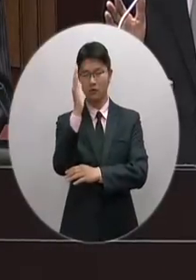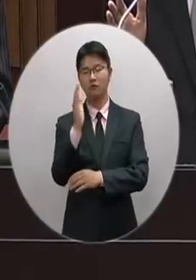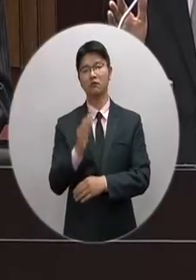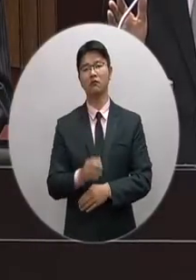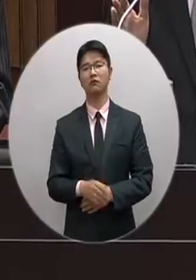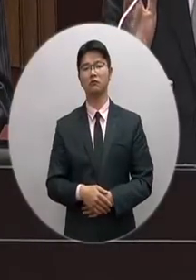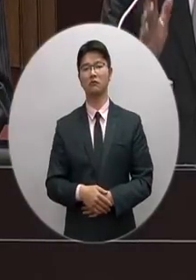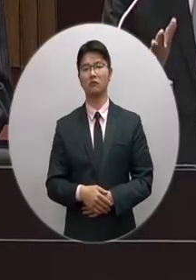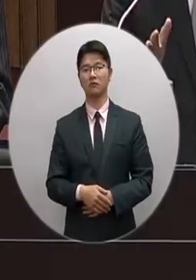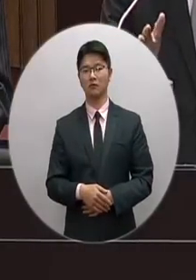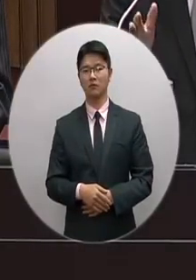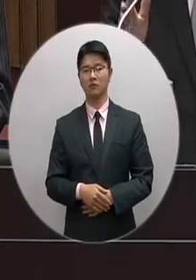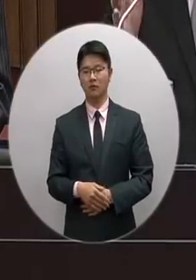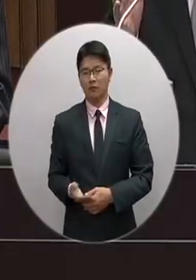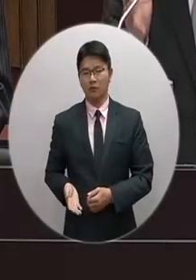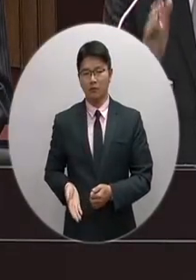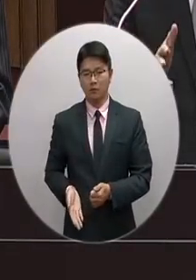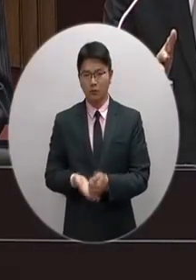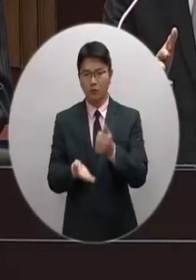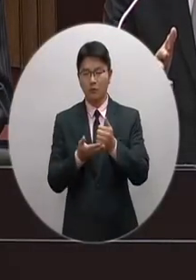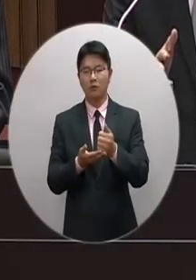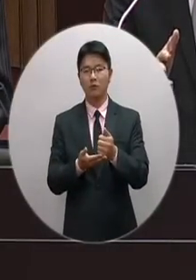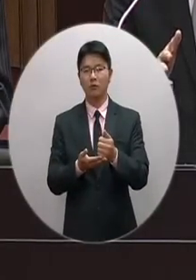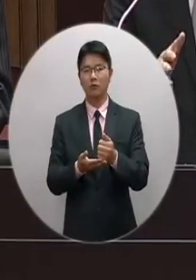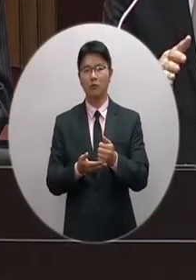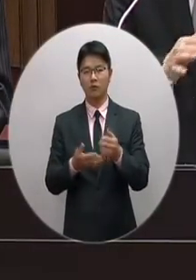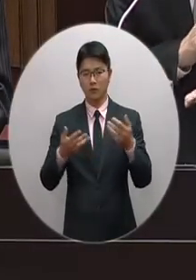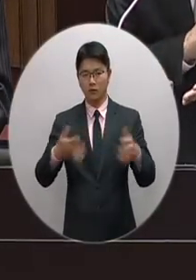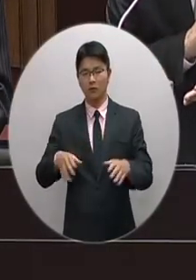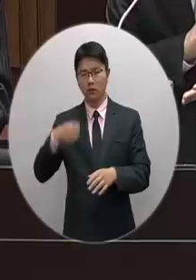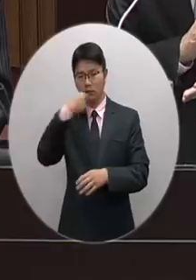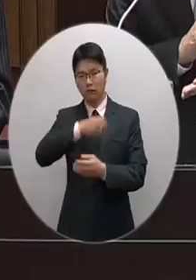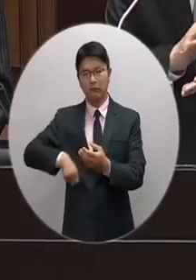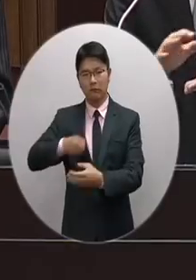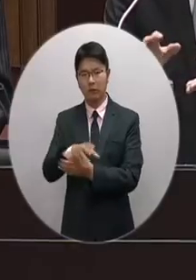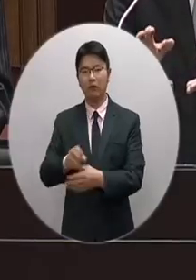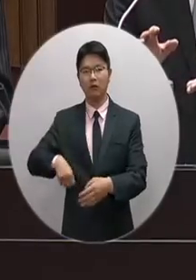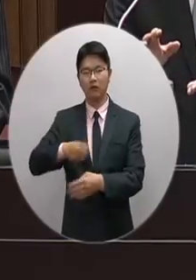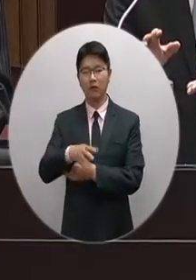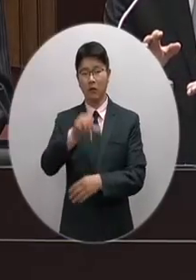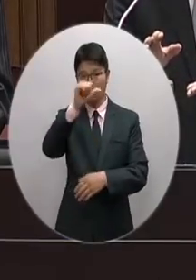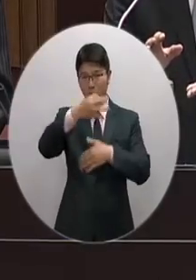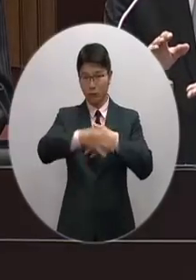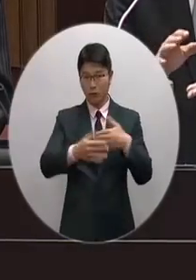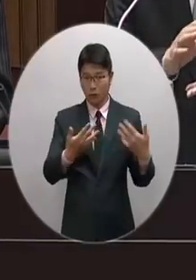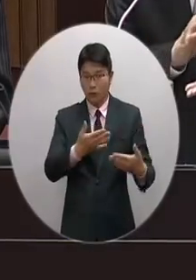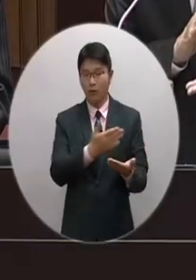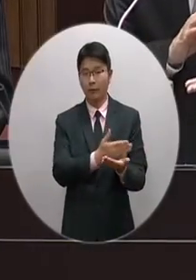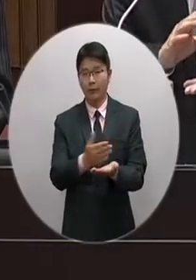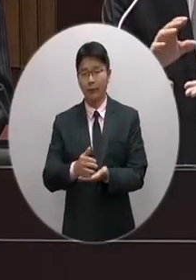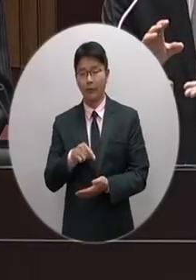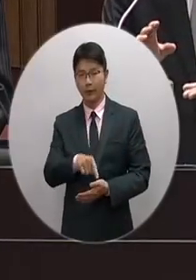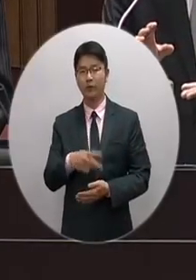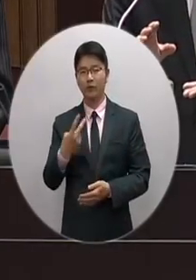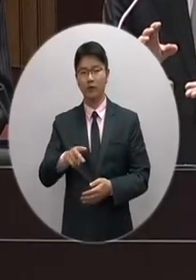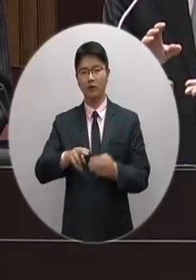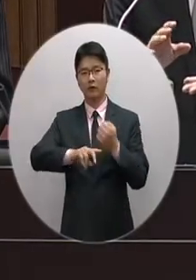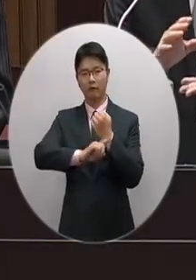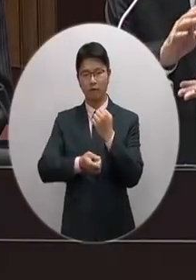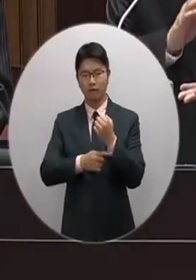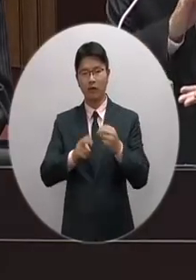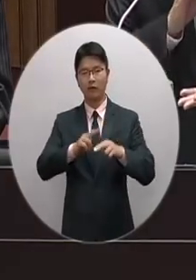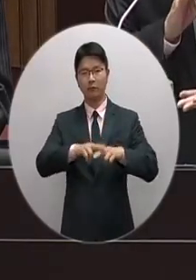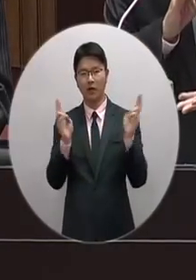会鼓励啊这个投资台湾，我们借由解决五缺的问题啊，然后松绑法